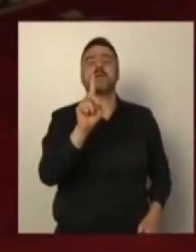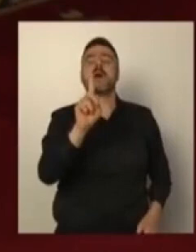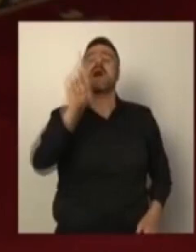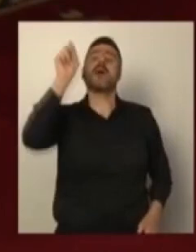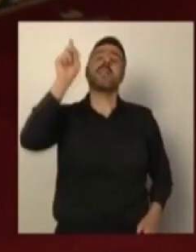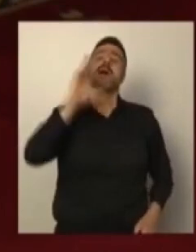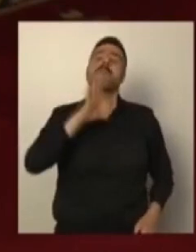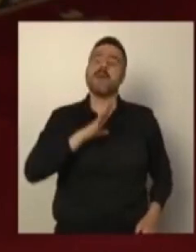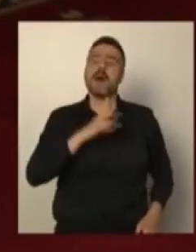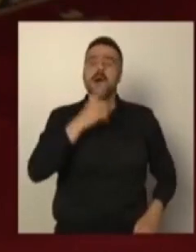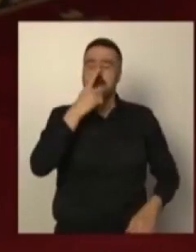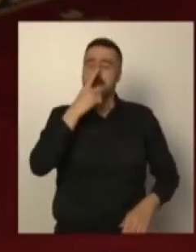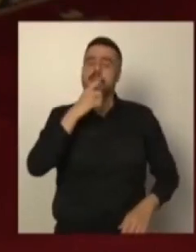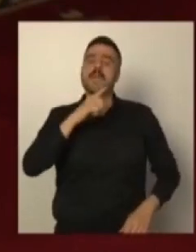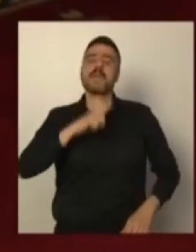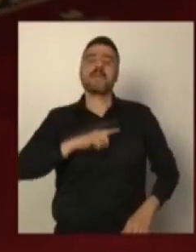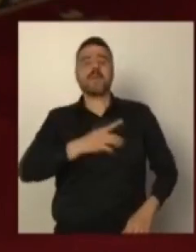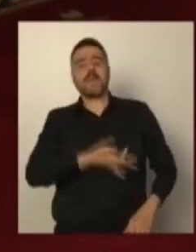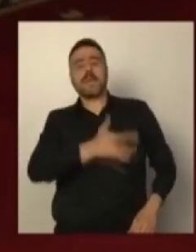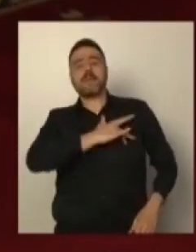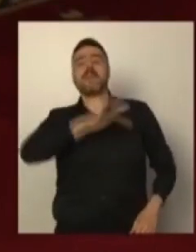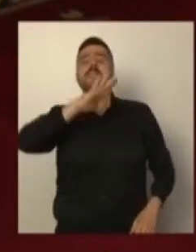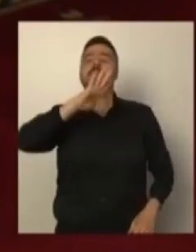varlığına iman ettik.